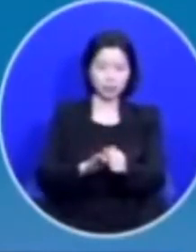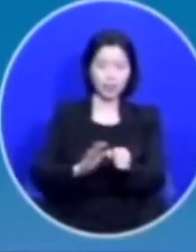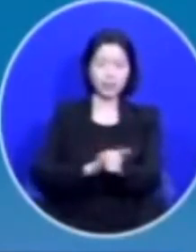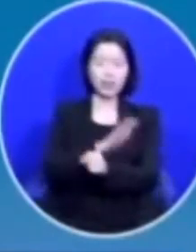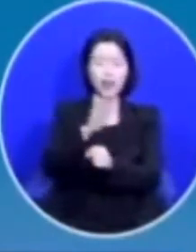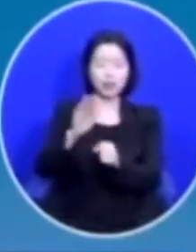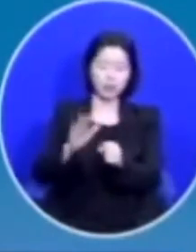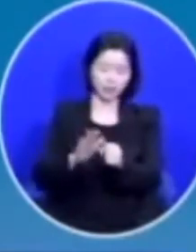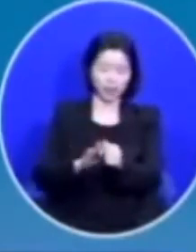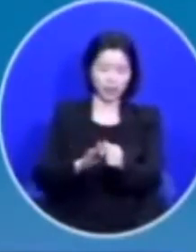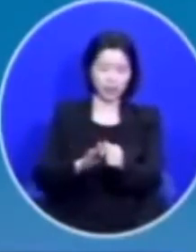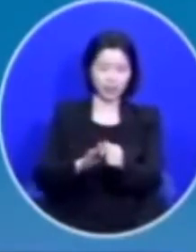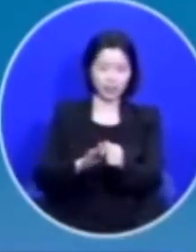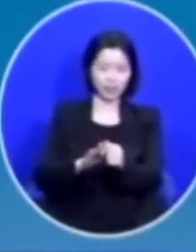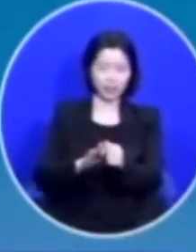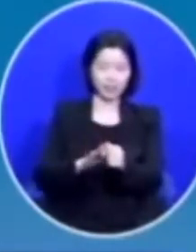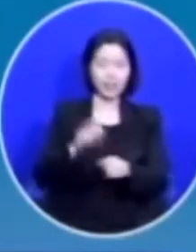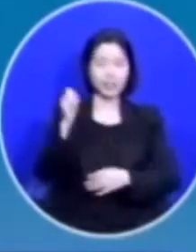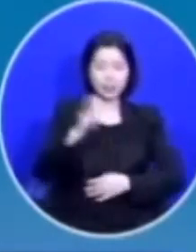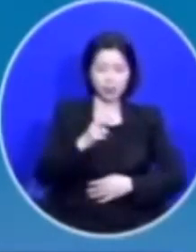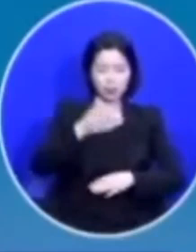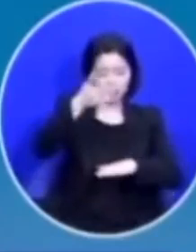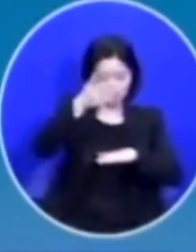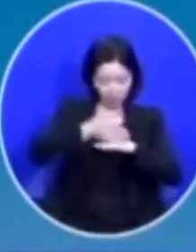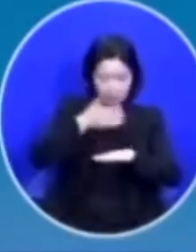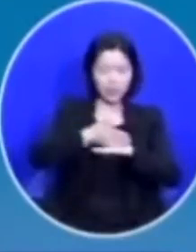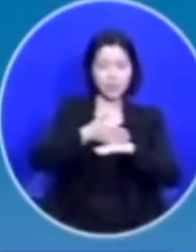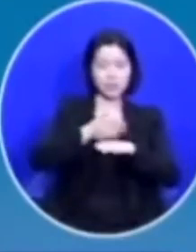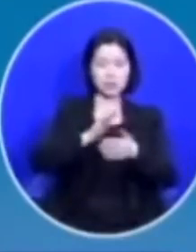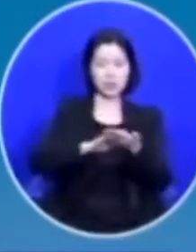사랑합니다 그리고 고맙습니다